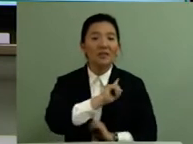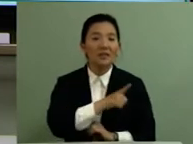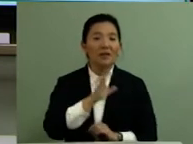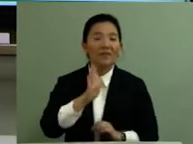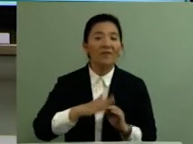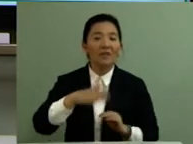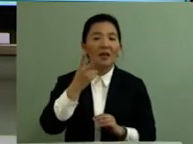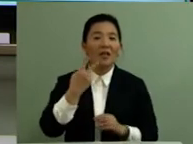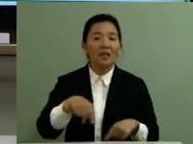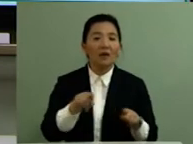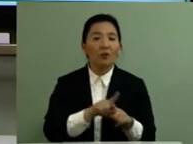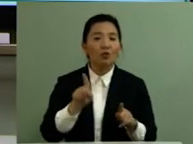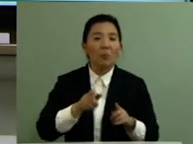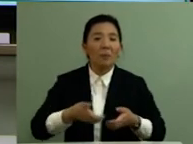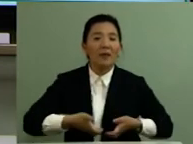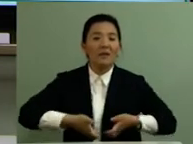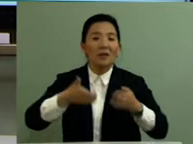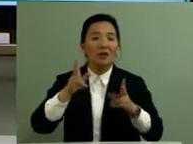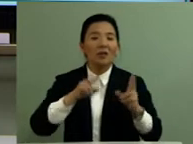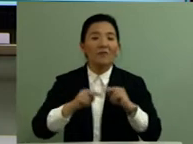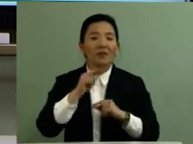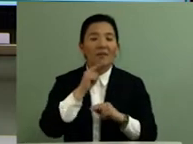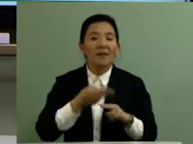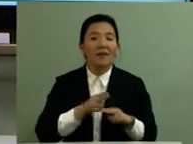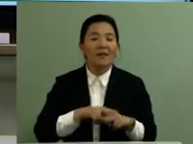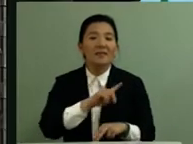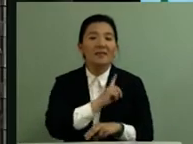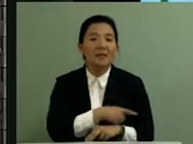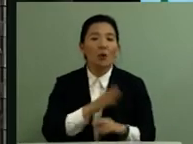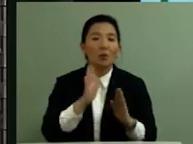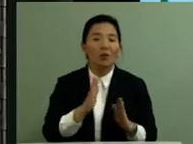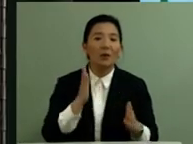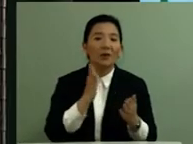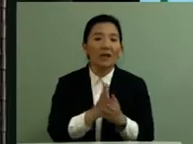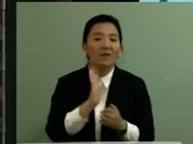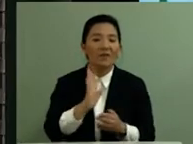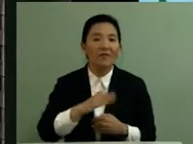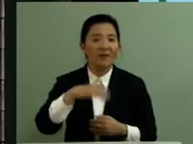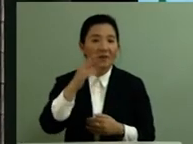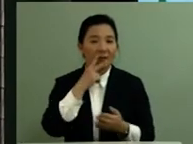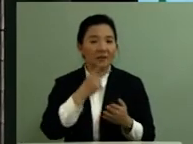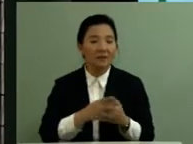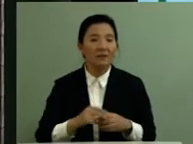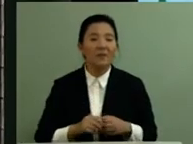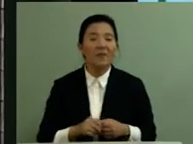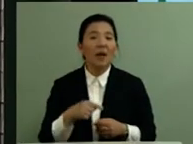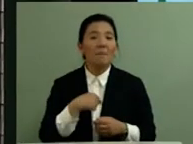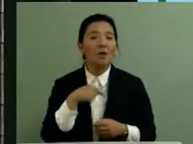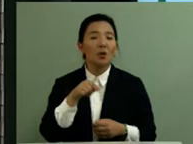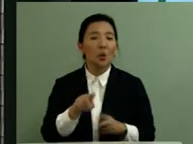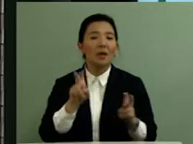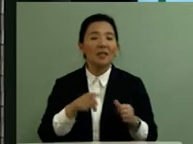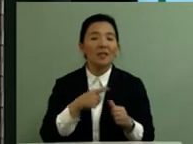вверх для того, чтобы поднять. Так, внимание, эта сила будет направлена вверх, вот она. Мы ее